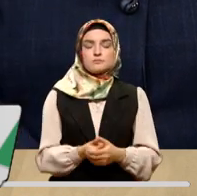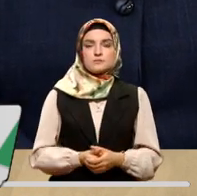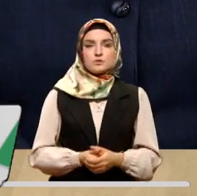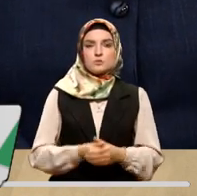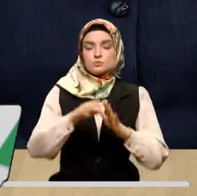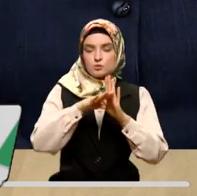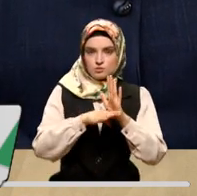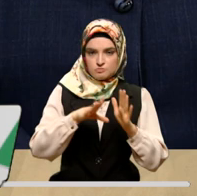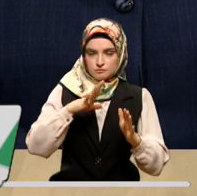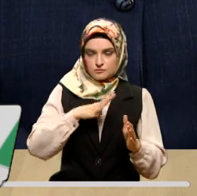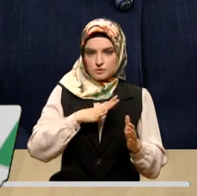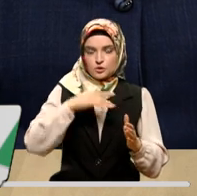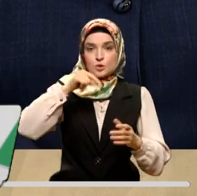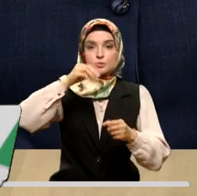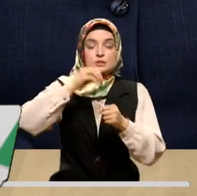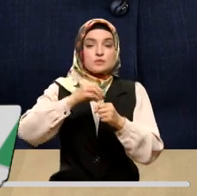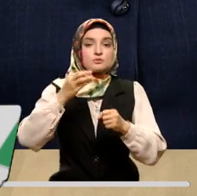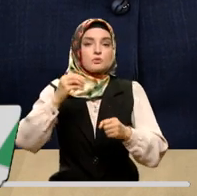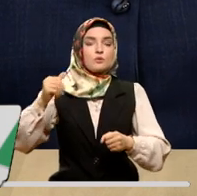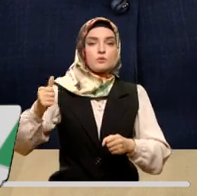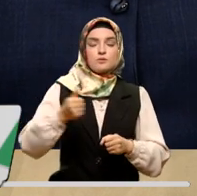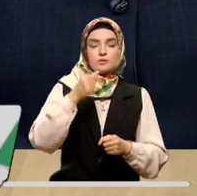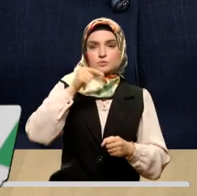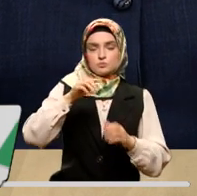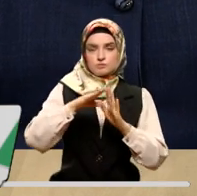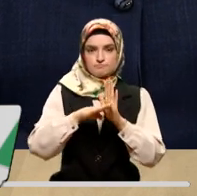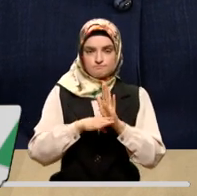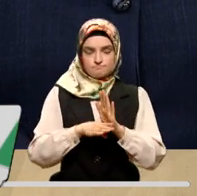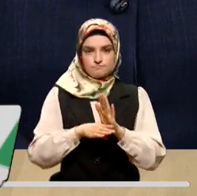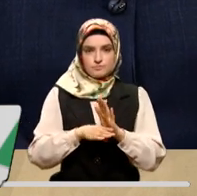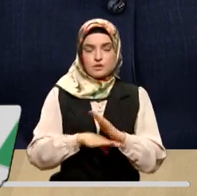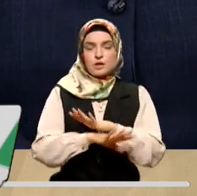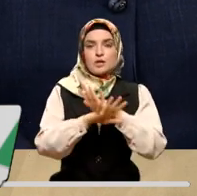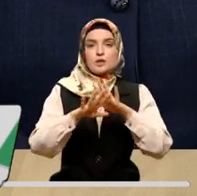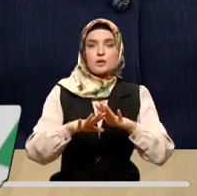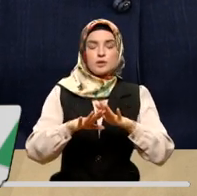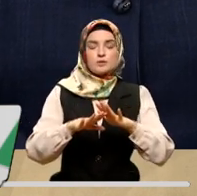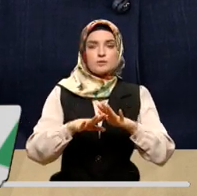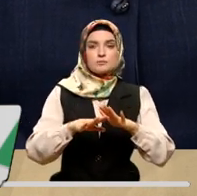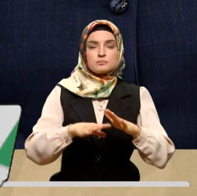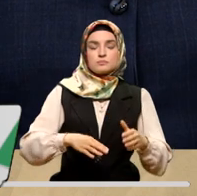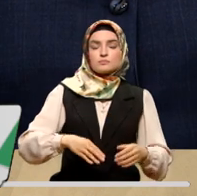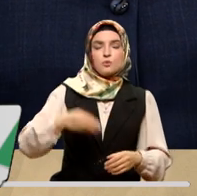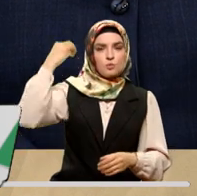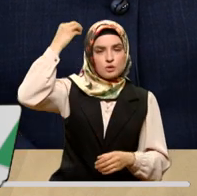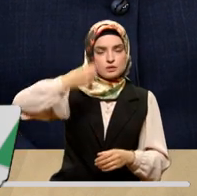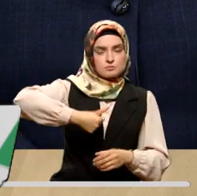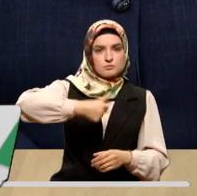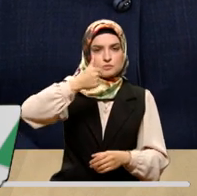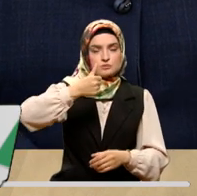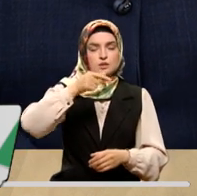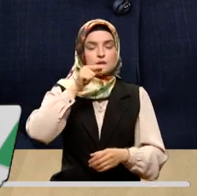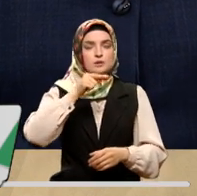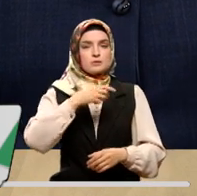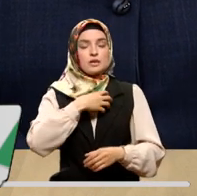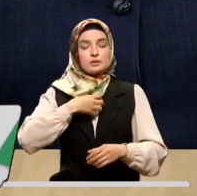bir programımız var. Bunun için çok önemsiyorum bu programı. Hem müftülüklerimize hem de velilerimize buradan seslenmek istiyorum.